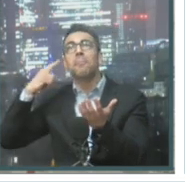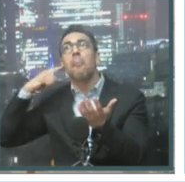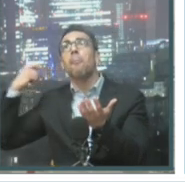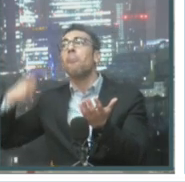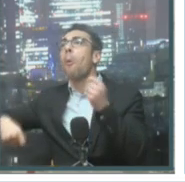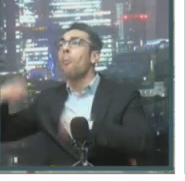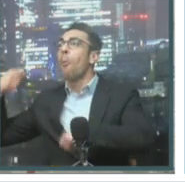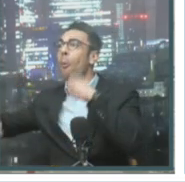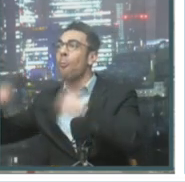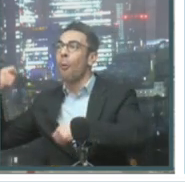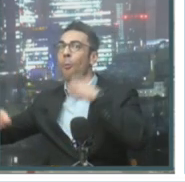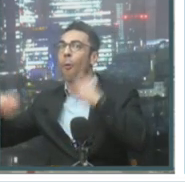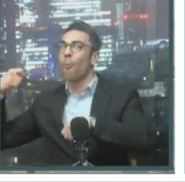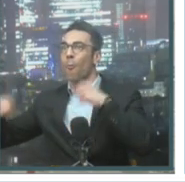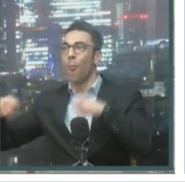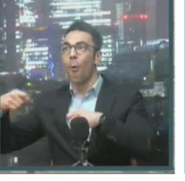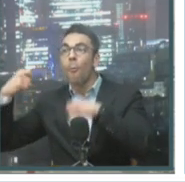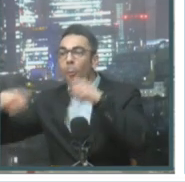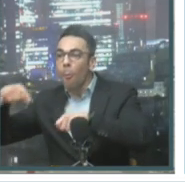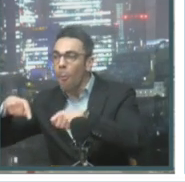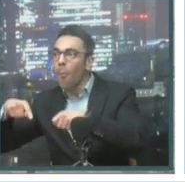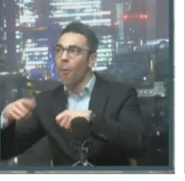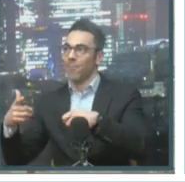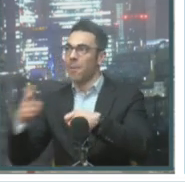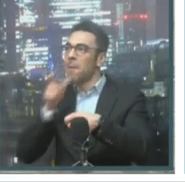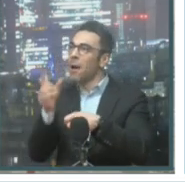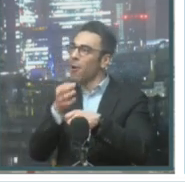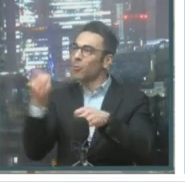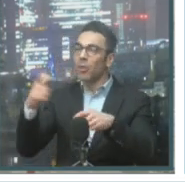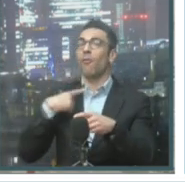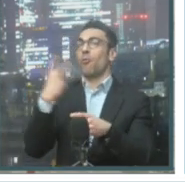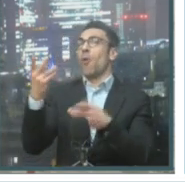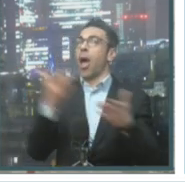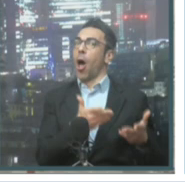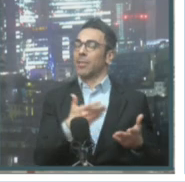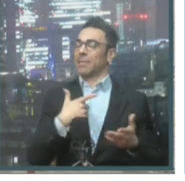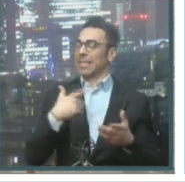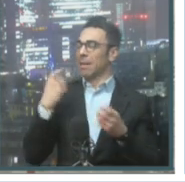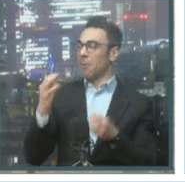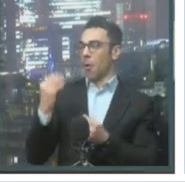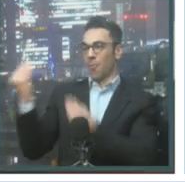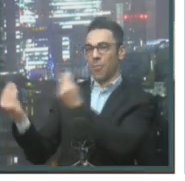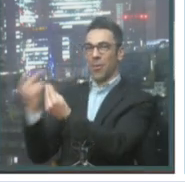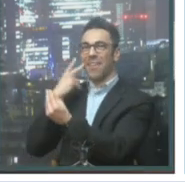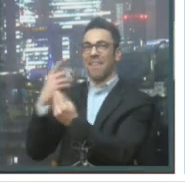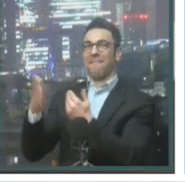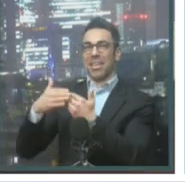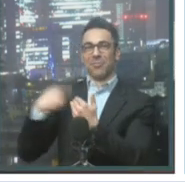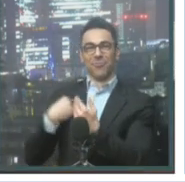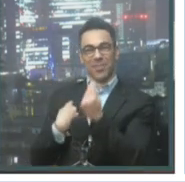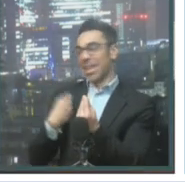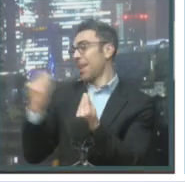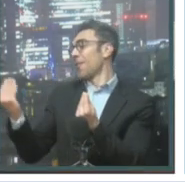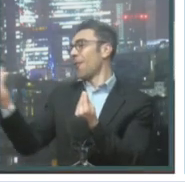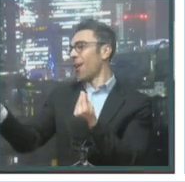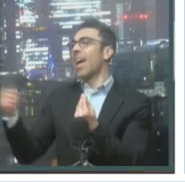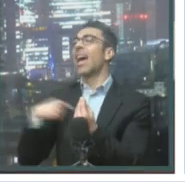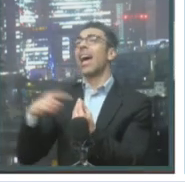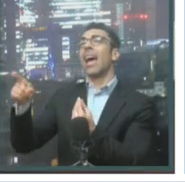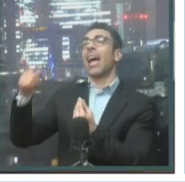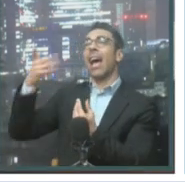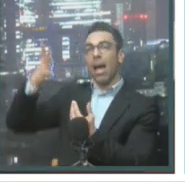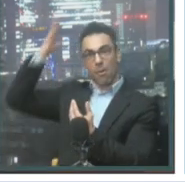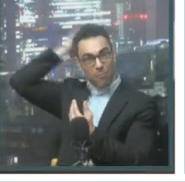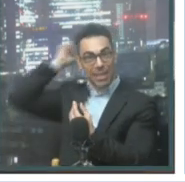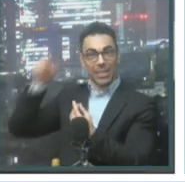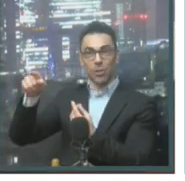usare oggi perché sono qui due ospiti con noi che voglio subito introdurre ed eccoli qua li vedete qui di fianco a me francesco